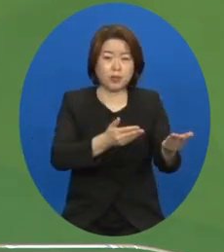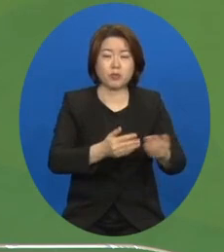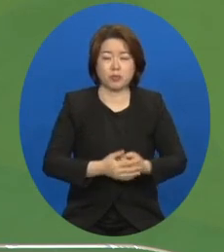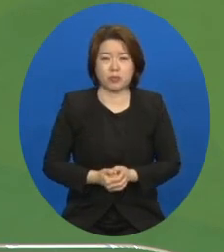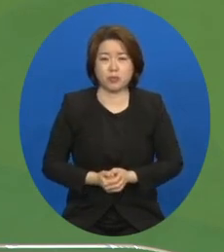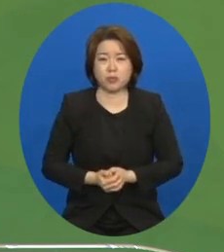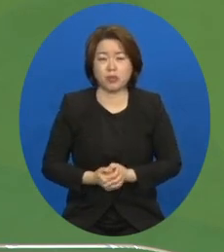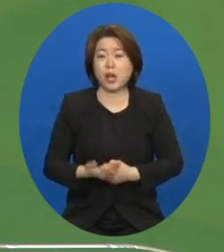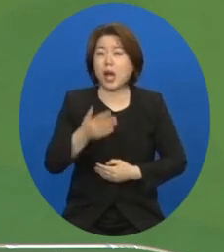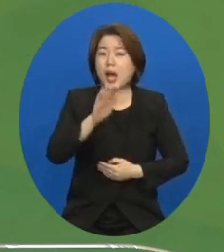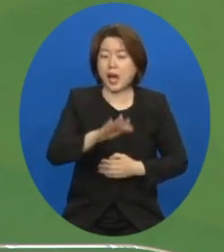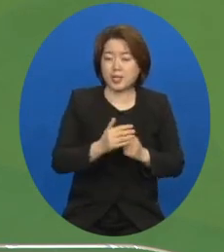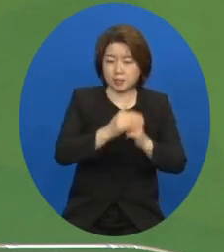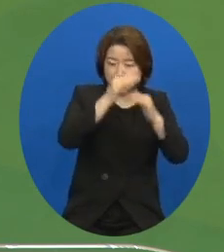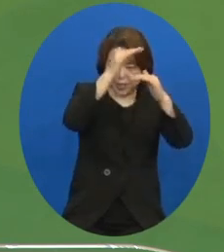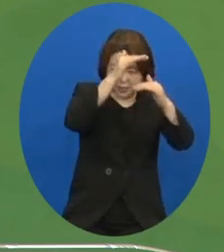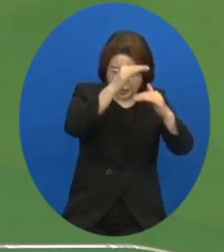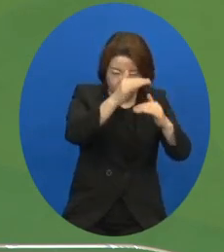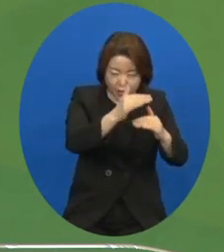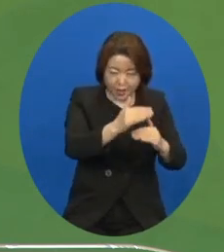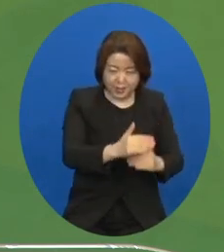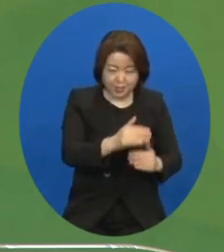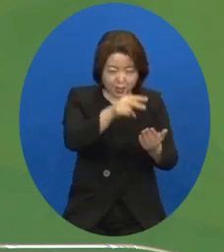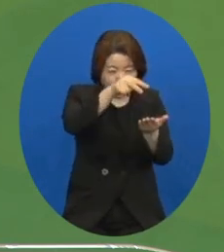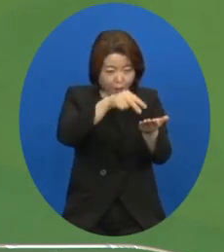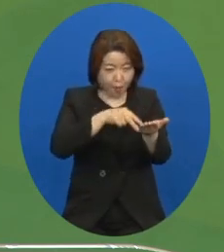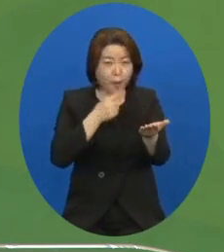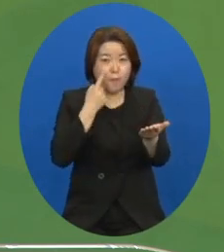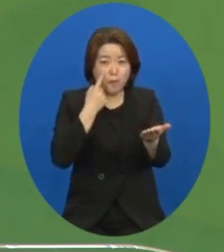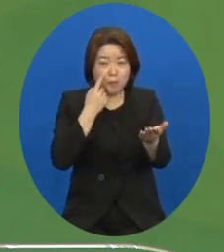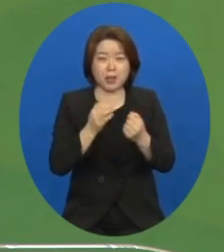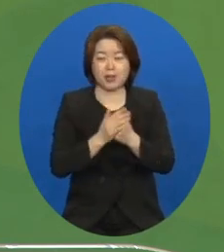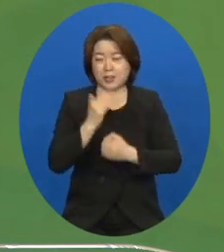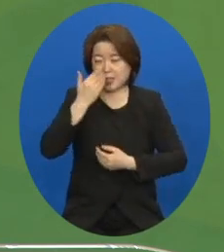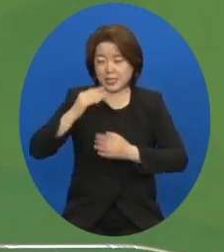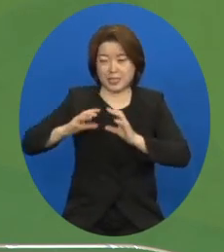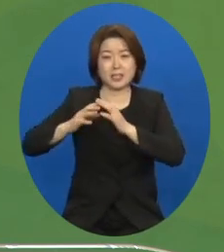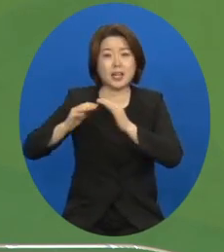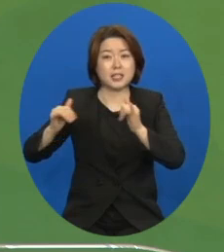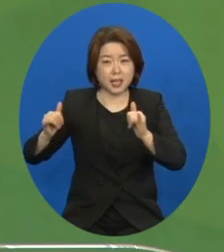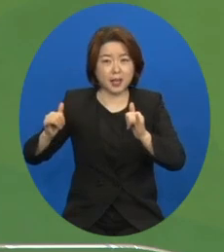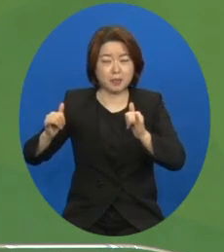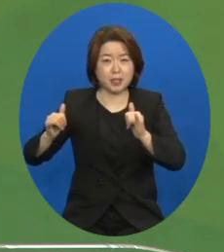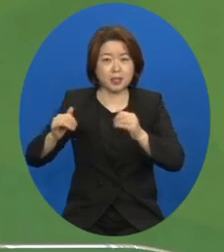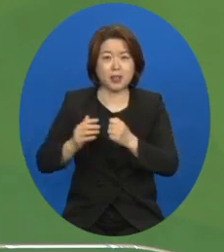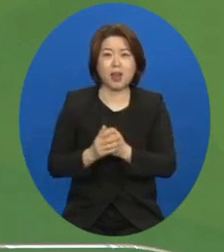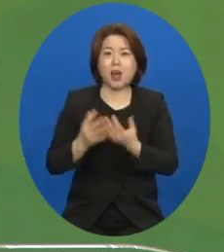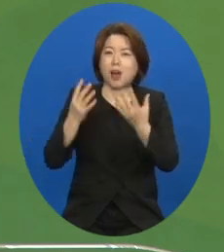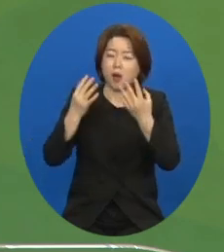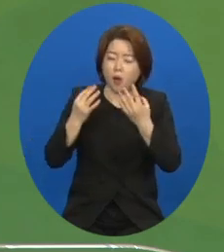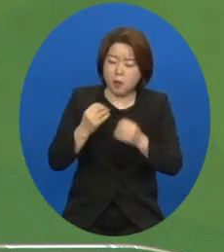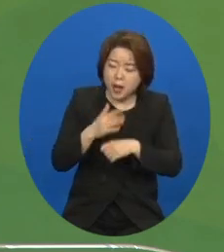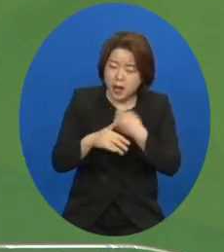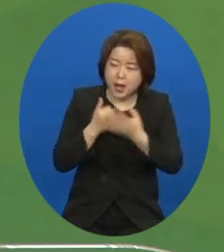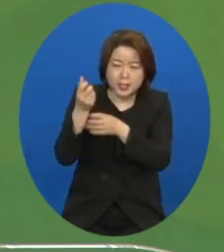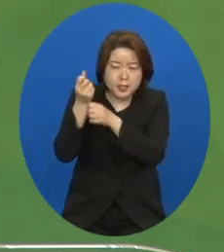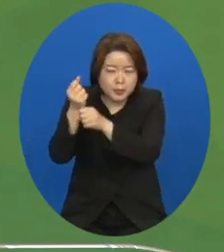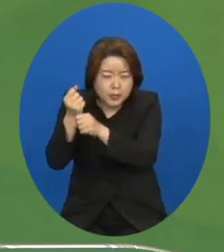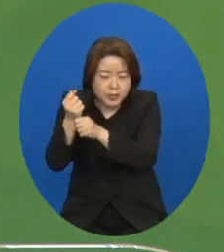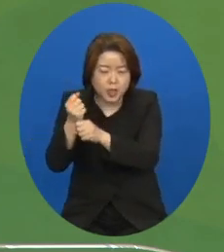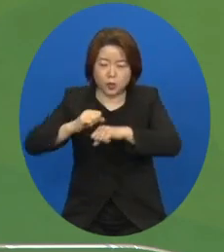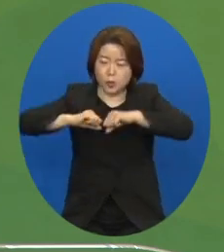그러나 그 과정을 가만히 읽어보면 이스라엘 백성들이 얼마나 하나님을